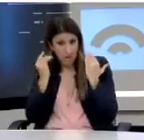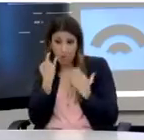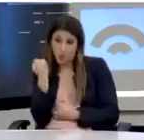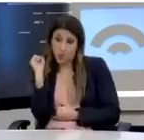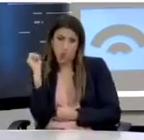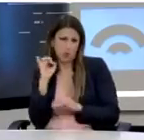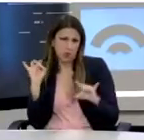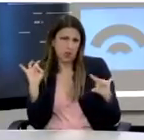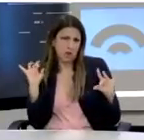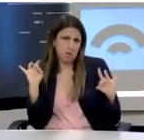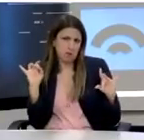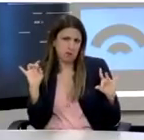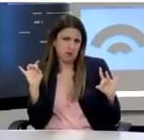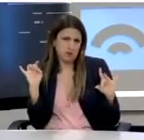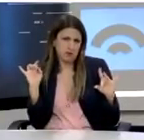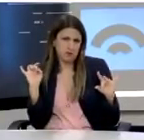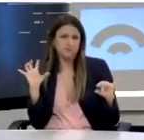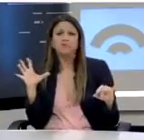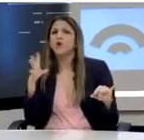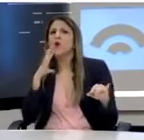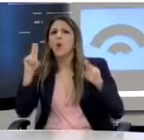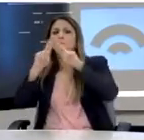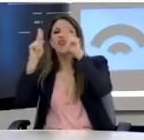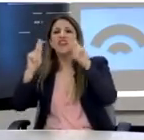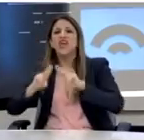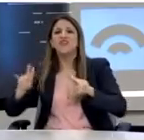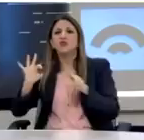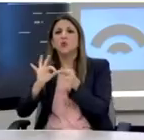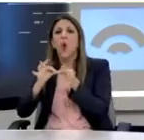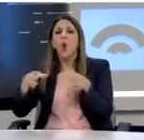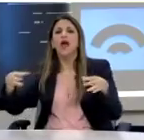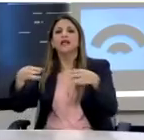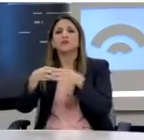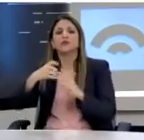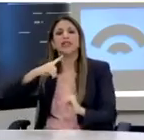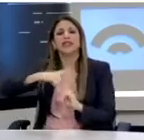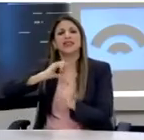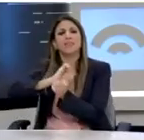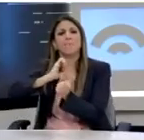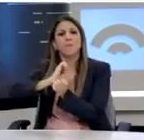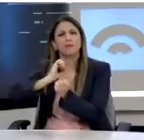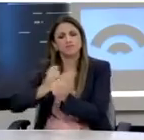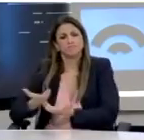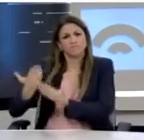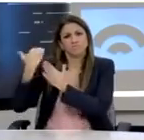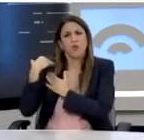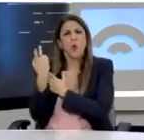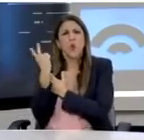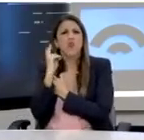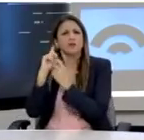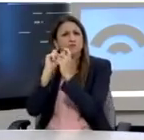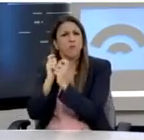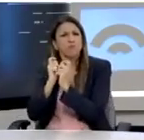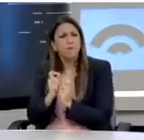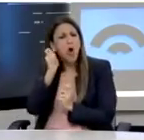αντίρρηση στο Διεθνή Οργανισμό Τυποποίησης, ο οποίος είναι υπεύθυνος για την επίσημη κωδικοποίηση